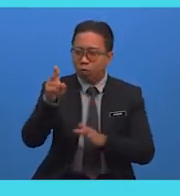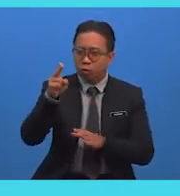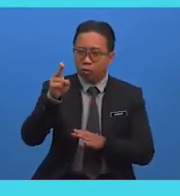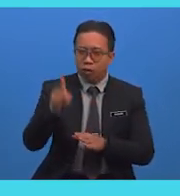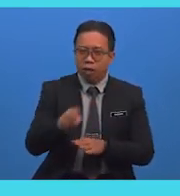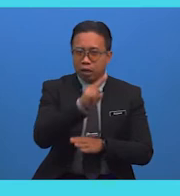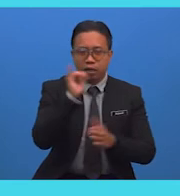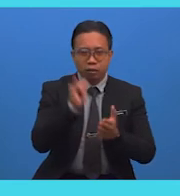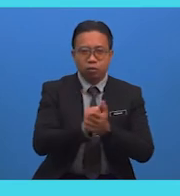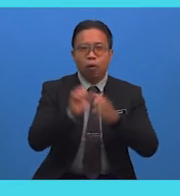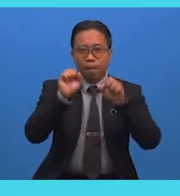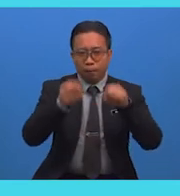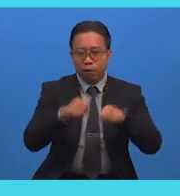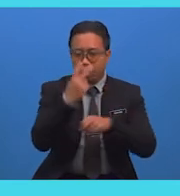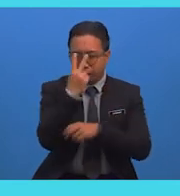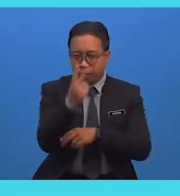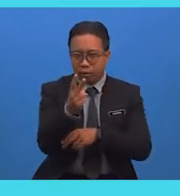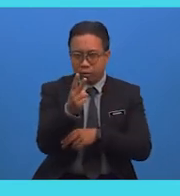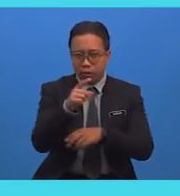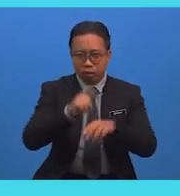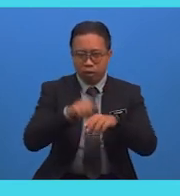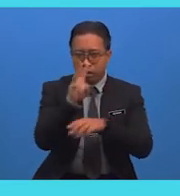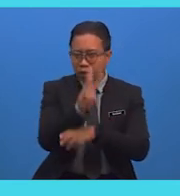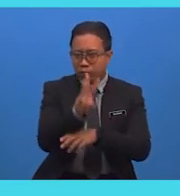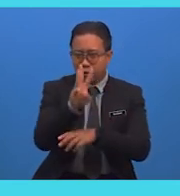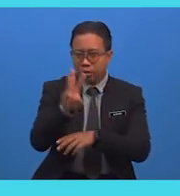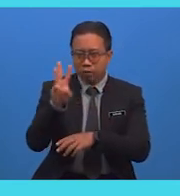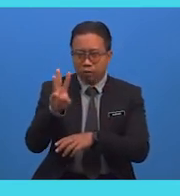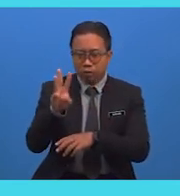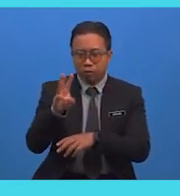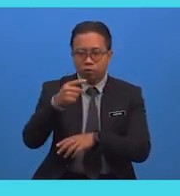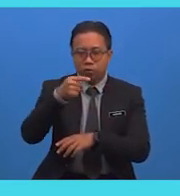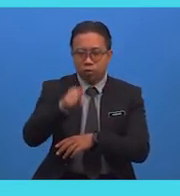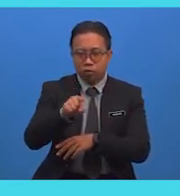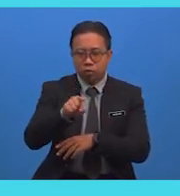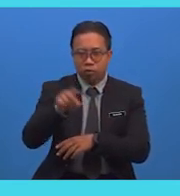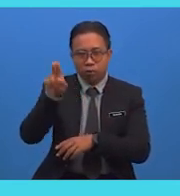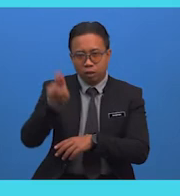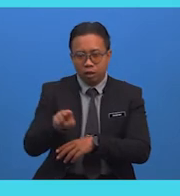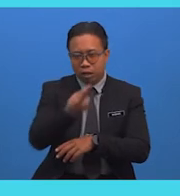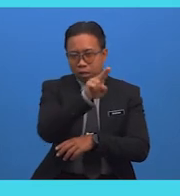cuba layari Direktori Halal Malaysia di